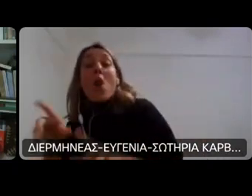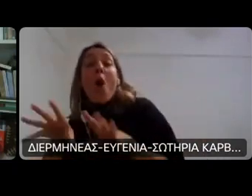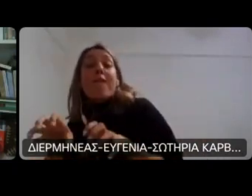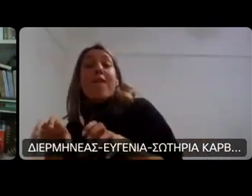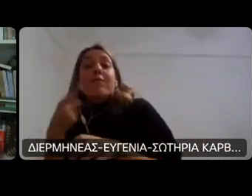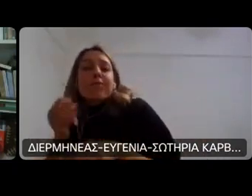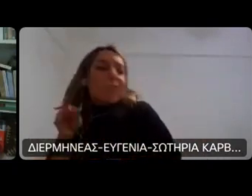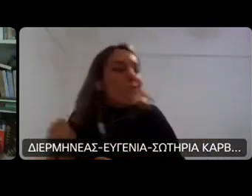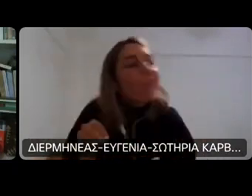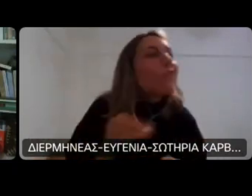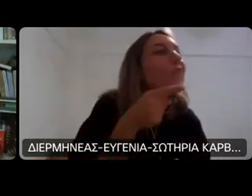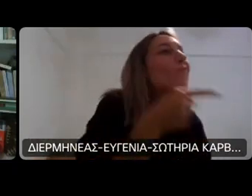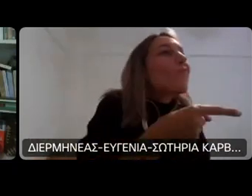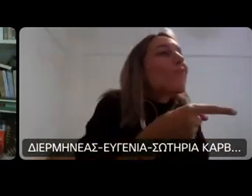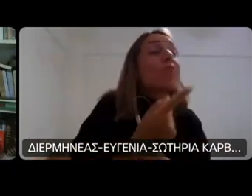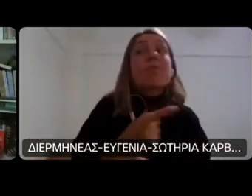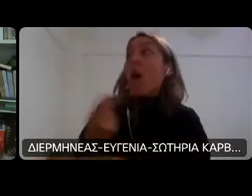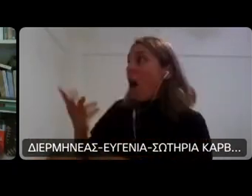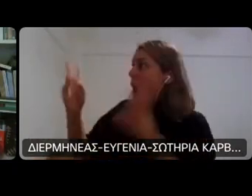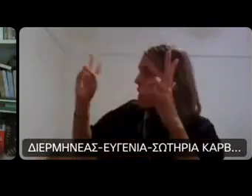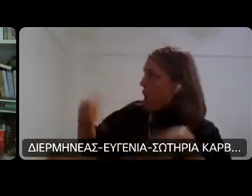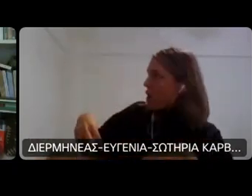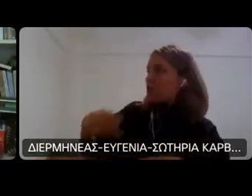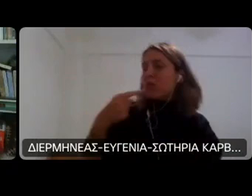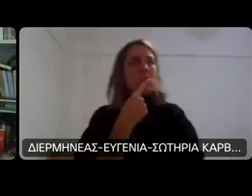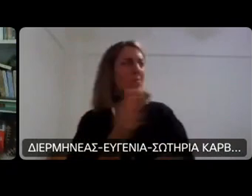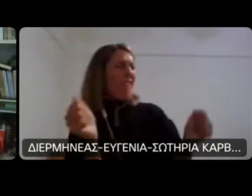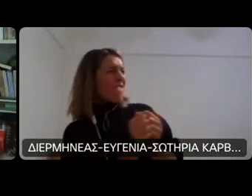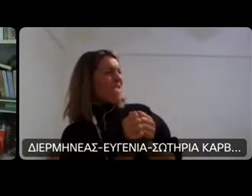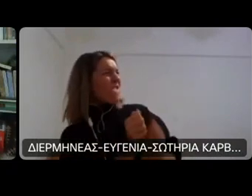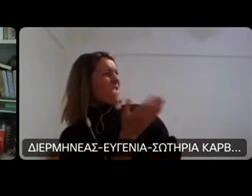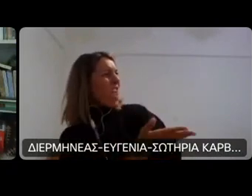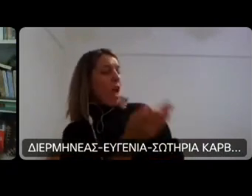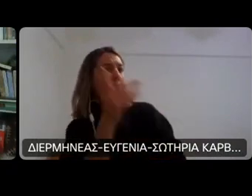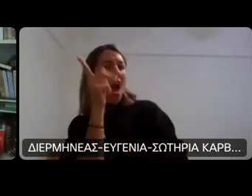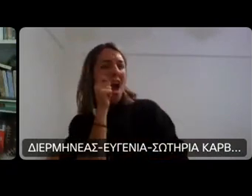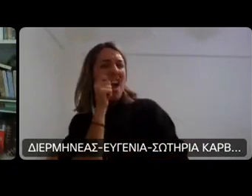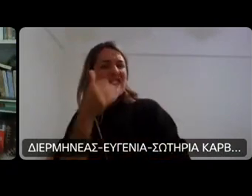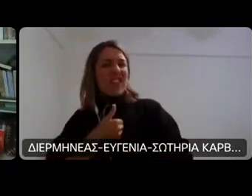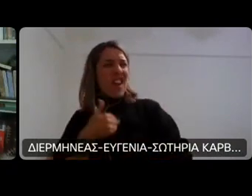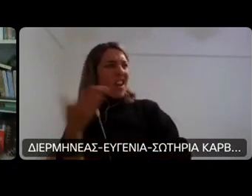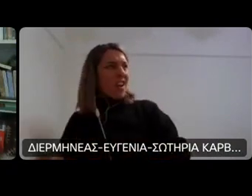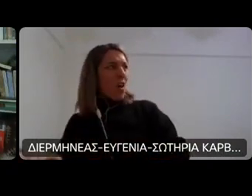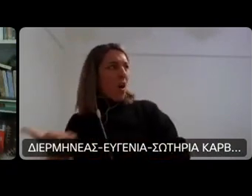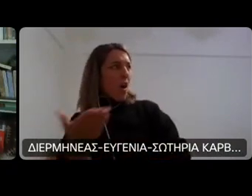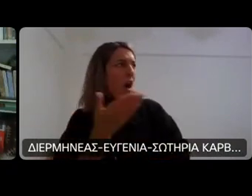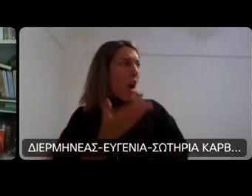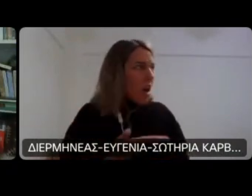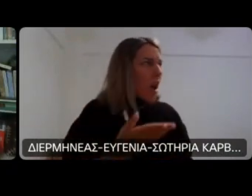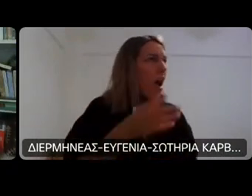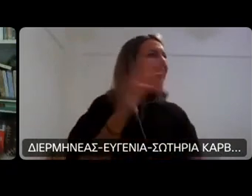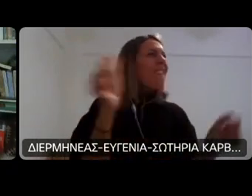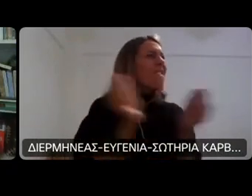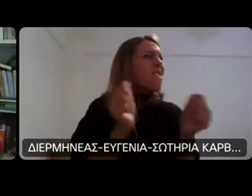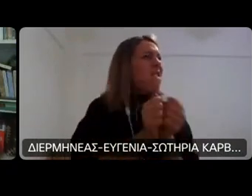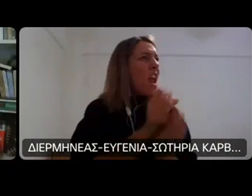Είναι φίλες, λέει ο φίλος μου. Φίλοι, λέει ο άλλος με ενόχληση. Το δικό μου είναι αρσενικό. Άρα φίλοι. Ο τύπος έχει δίκιο,